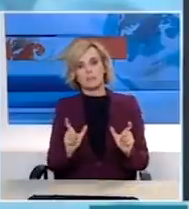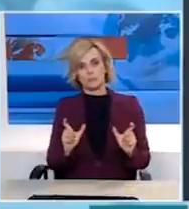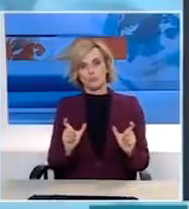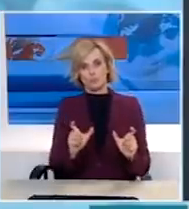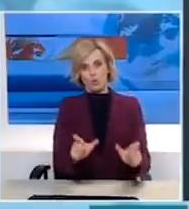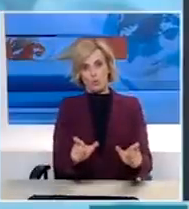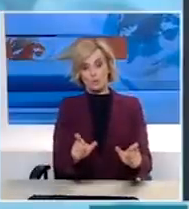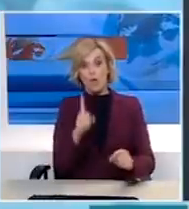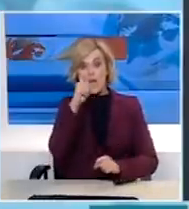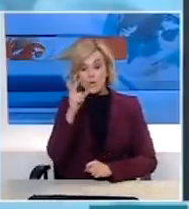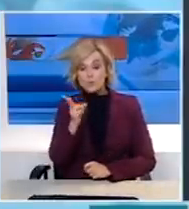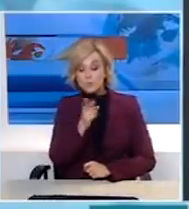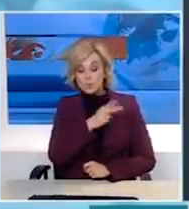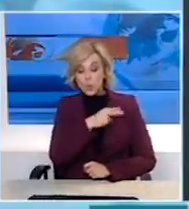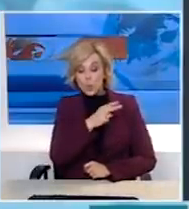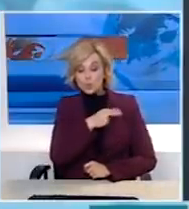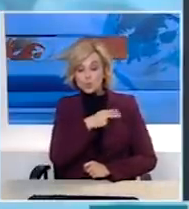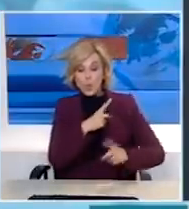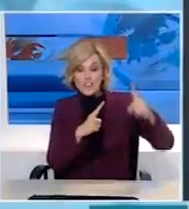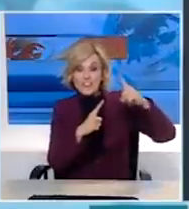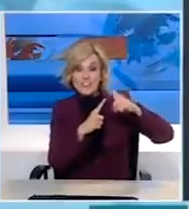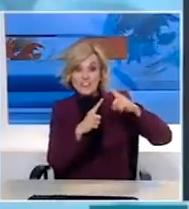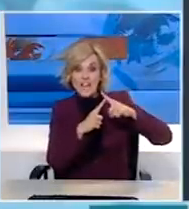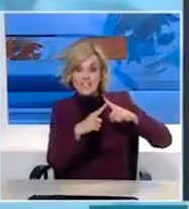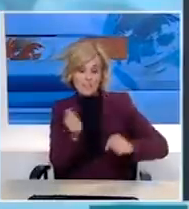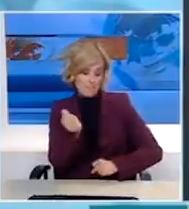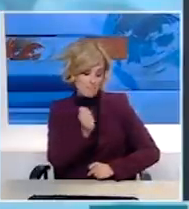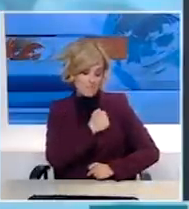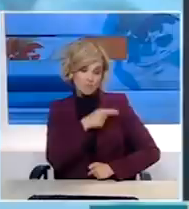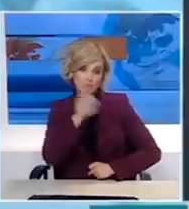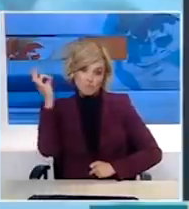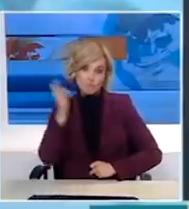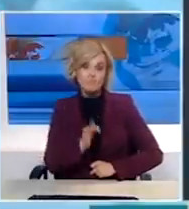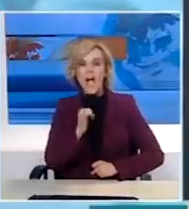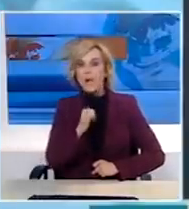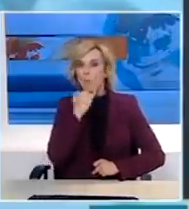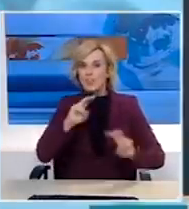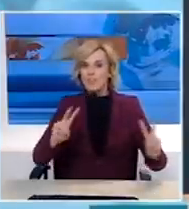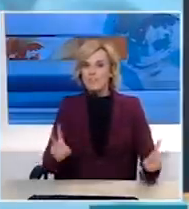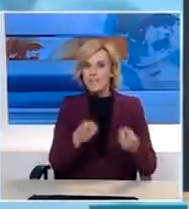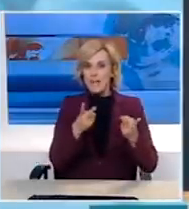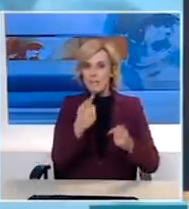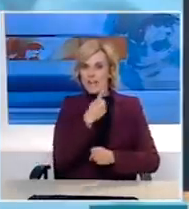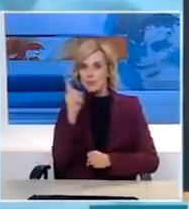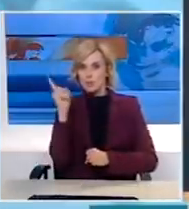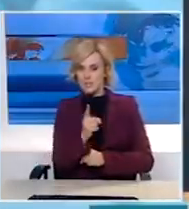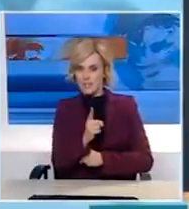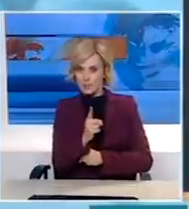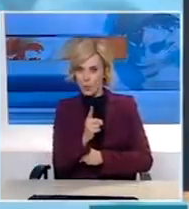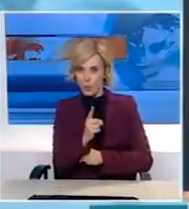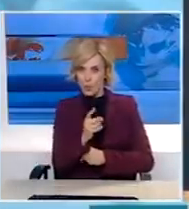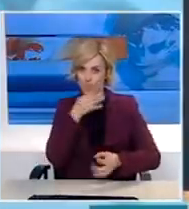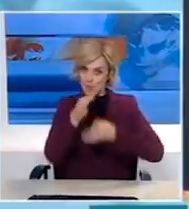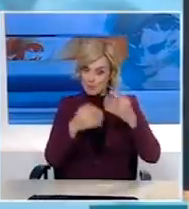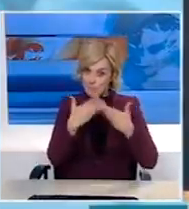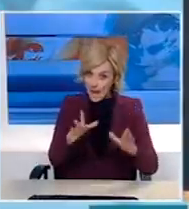ένα αξιόπιστο τεστ αντισωμάτων. Πρέπει να το τονίσω αυτό, γιατί ακόμα δεν έχουμε αξιόπιστα τεστ αντισωμάτων, το οποίο θα μας μπορεί να μας πει με ακρίβεια ότι